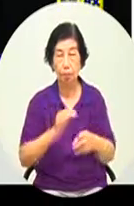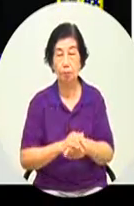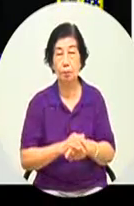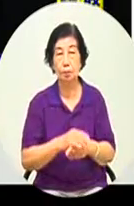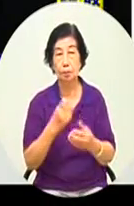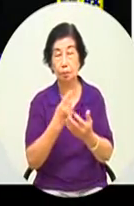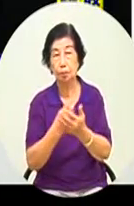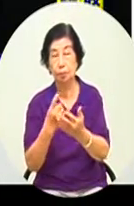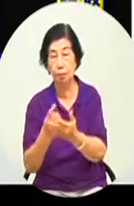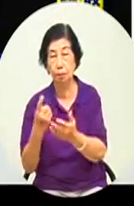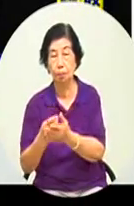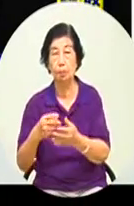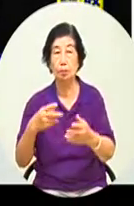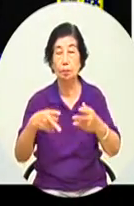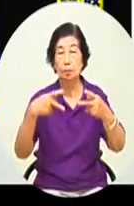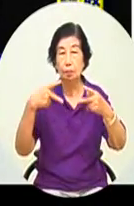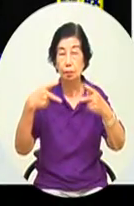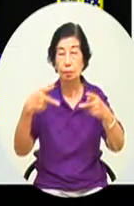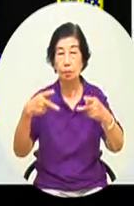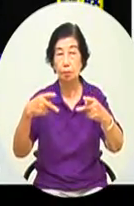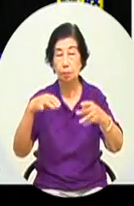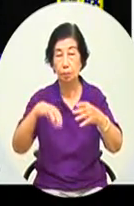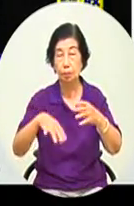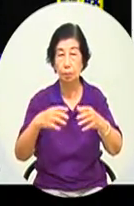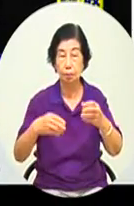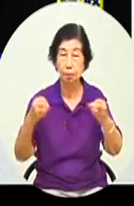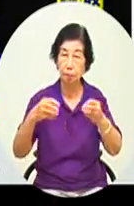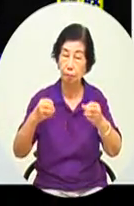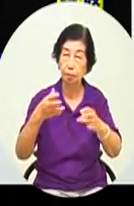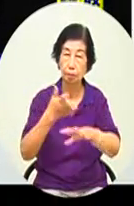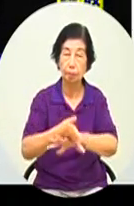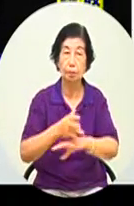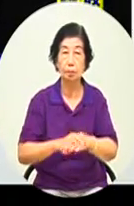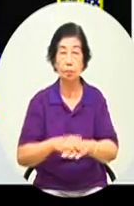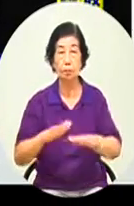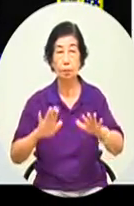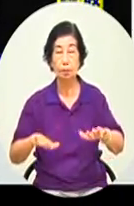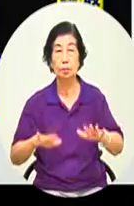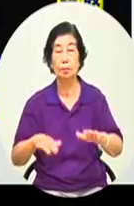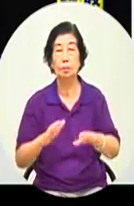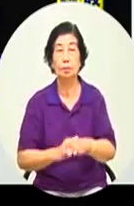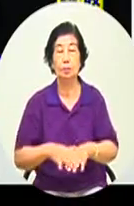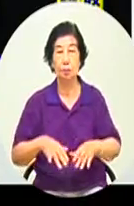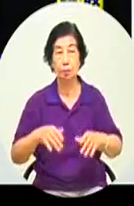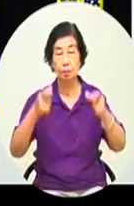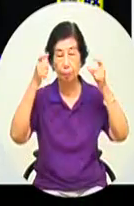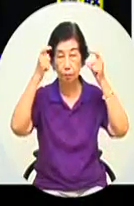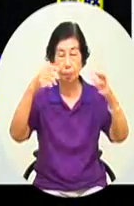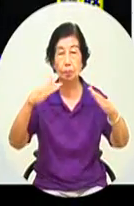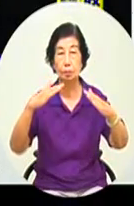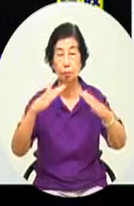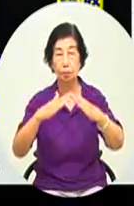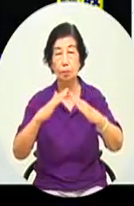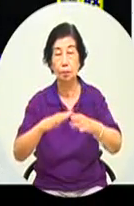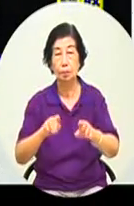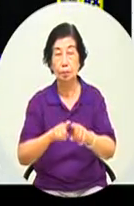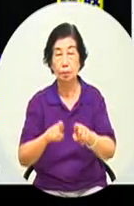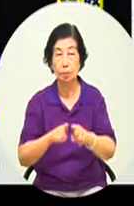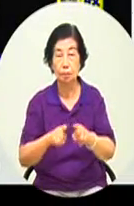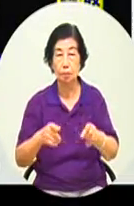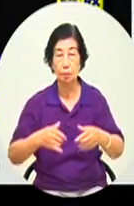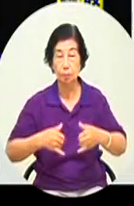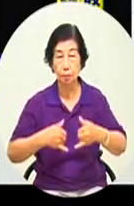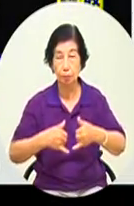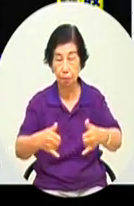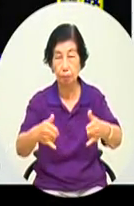局都来讨论过。目前高雄市的平面轻轨，当然以都会区的形态